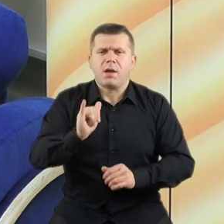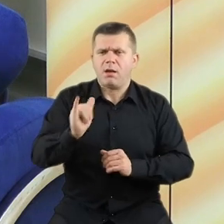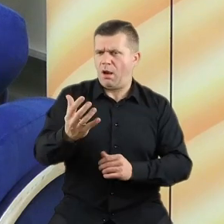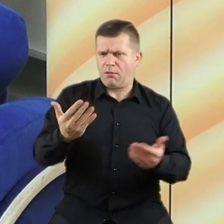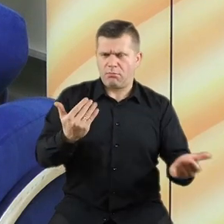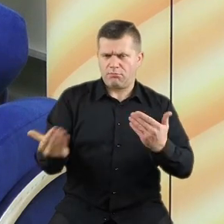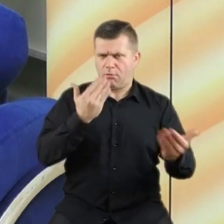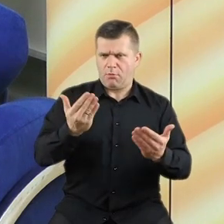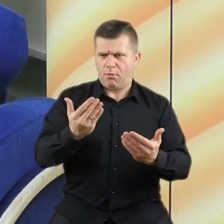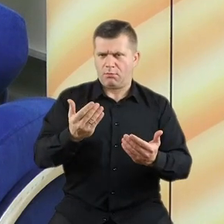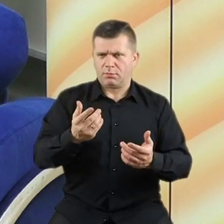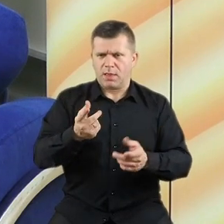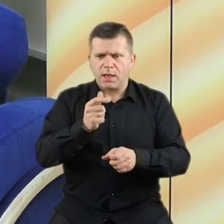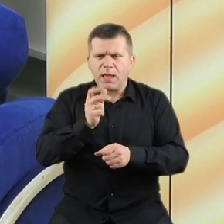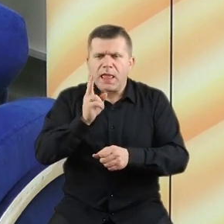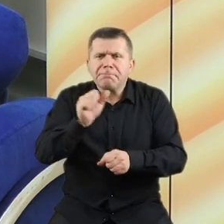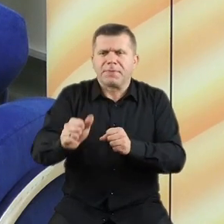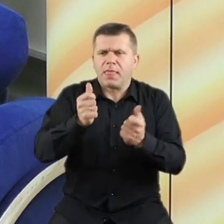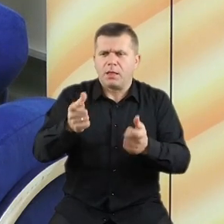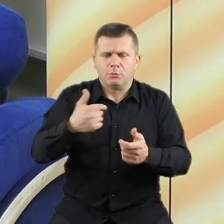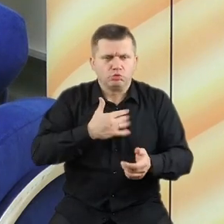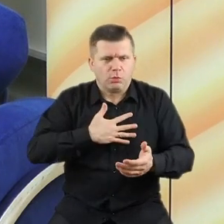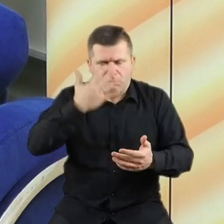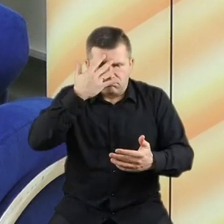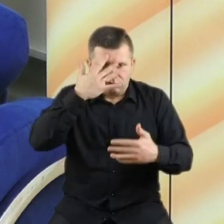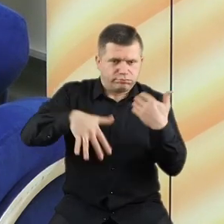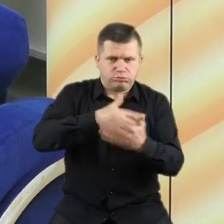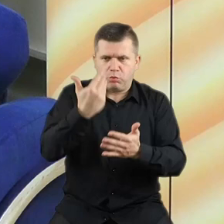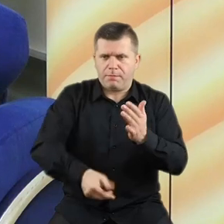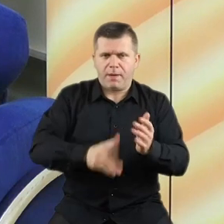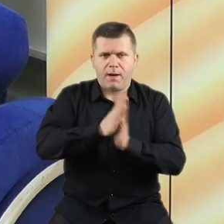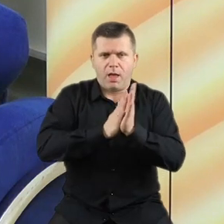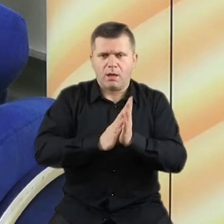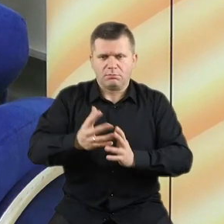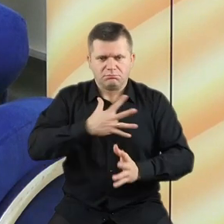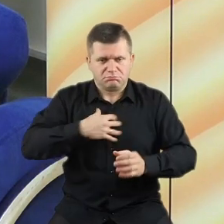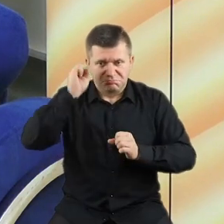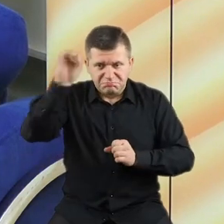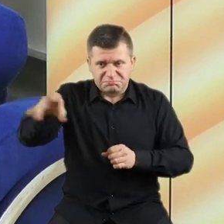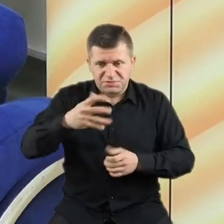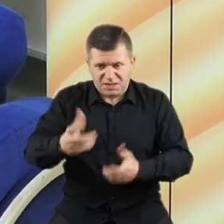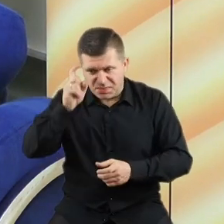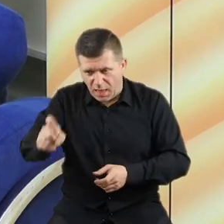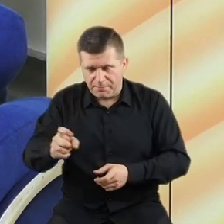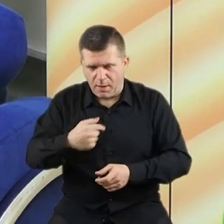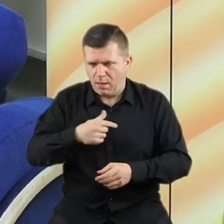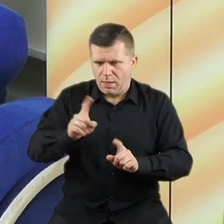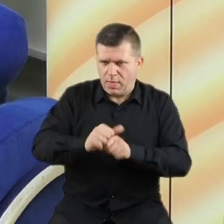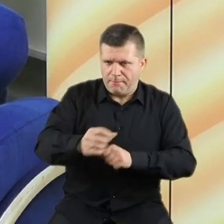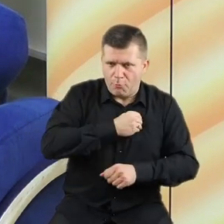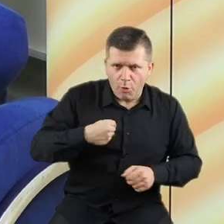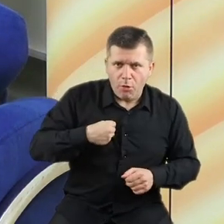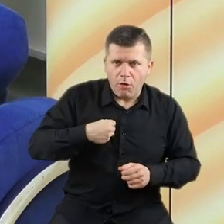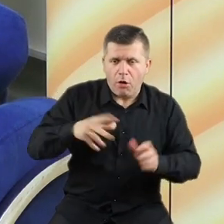jak to jest być kimś takim, gdzie gubisz się w tym lesie, ktoś cię próbuje przerobić na Niemkę, potem się okazuje, że jesteś jednak